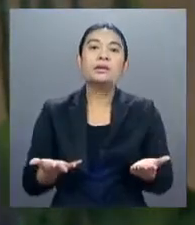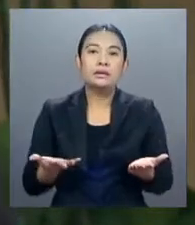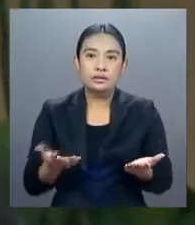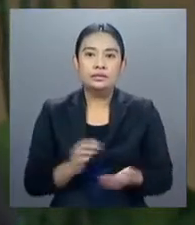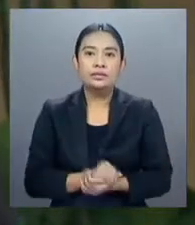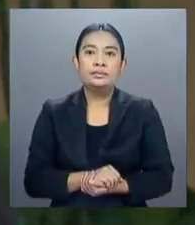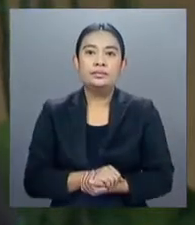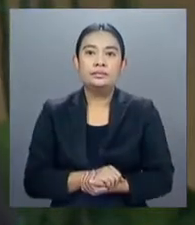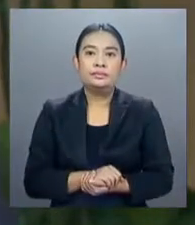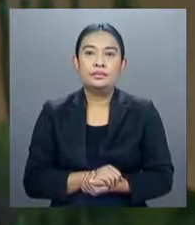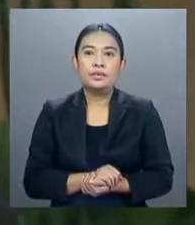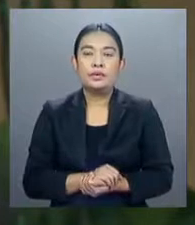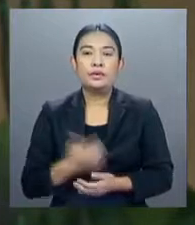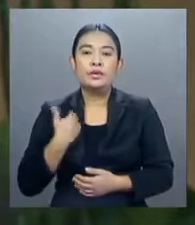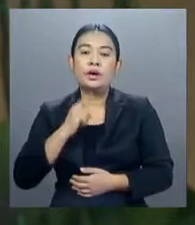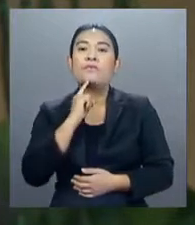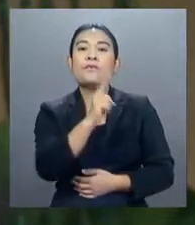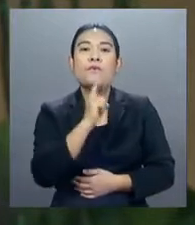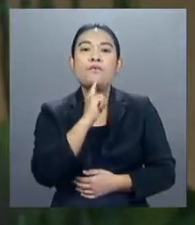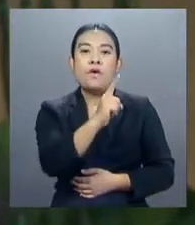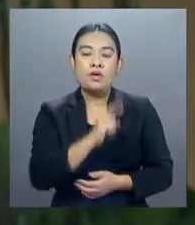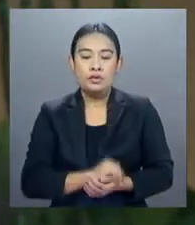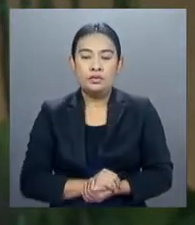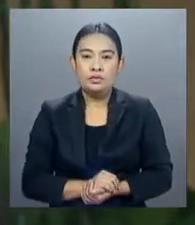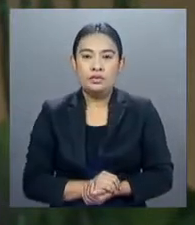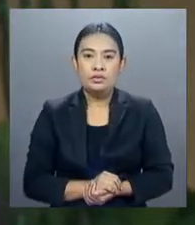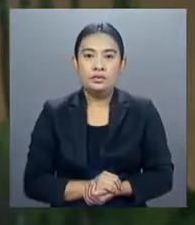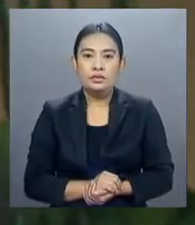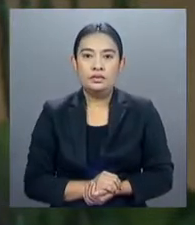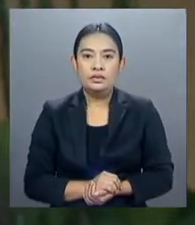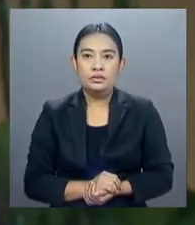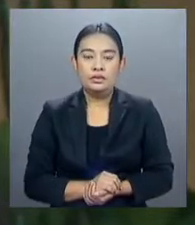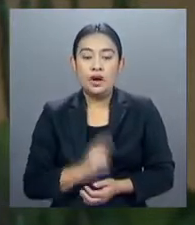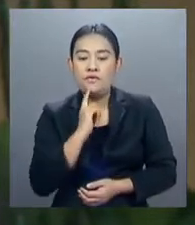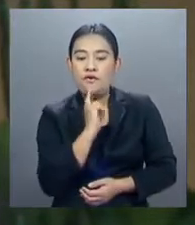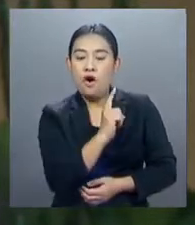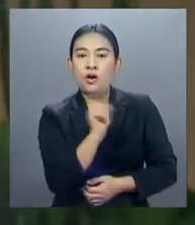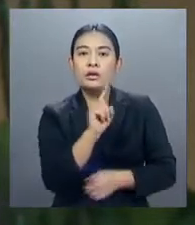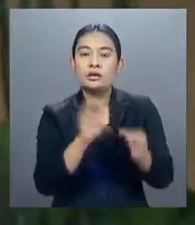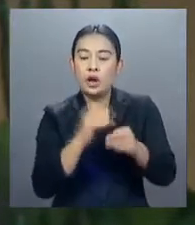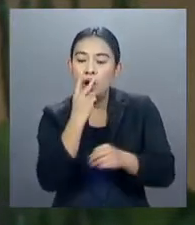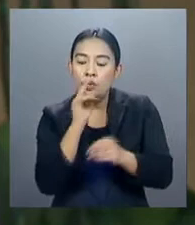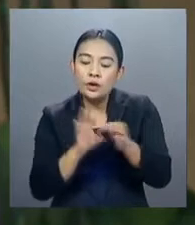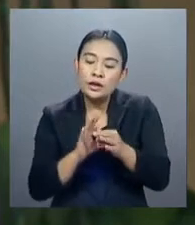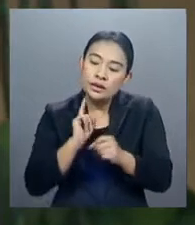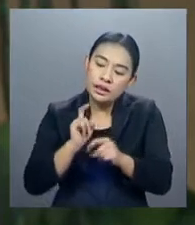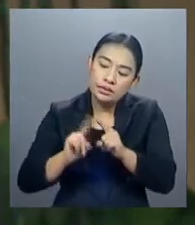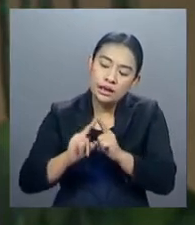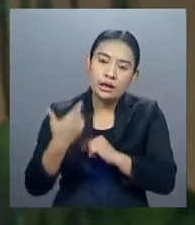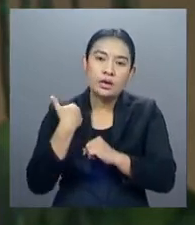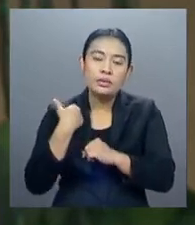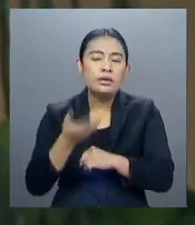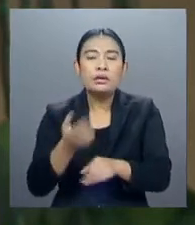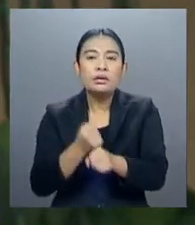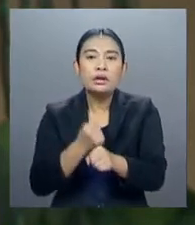ปฟ้องให้อะไรตรวจสอบสวนอะไรก็ว่าไปผมก็เห็นเขาก็ทำนี่นั่นแหละวิธีการถูกต้องไม่